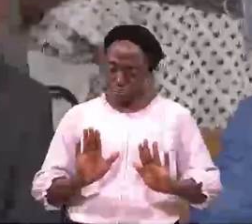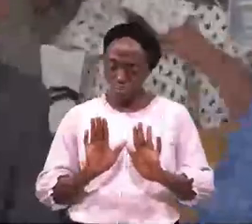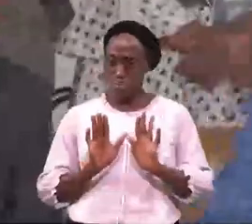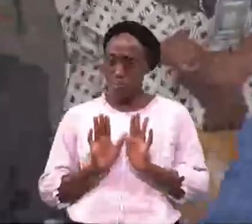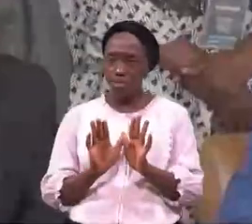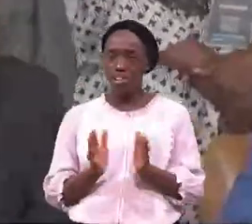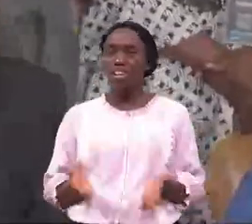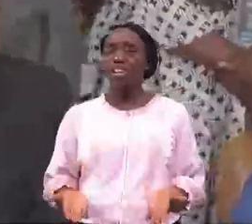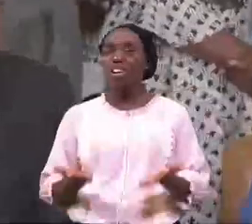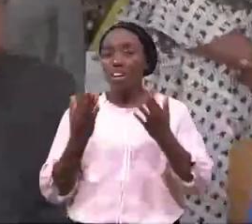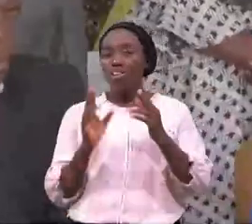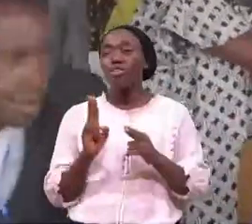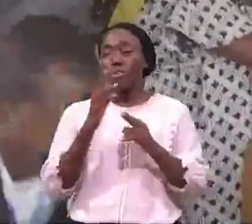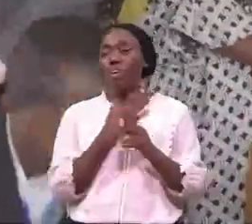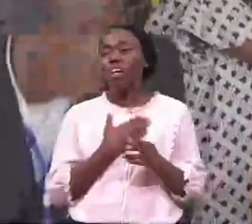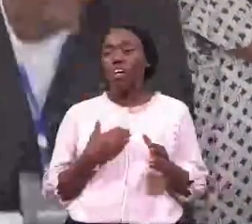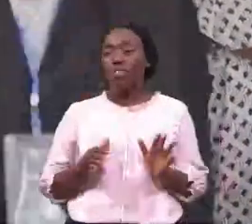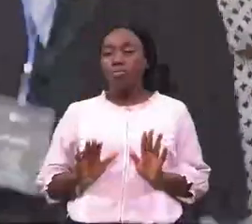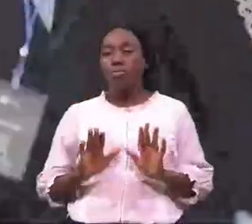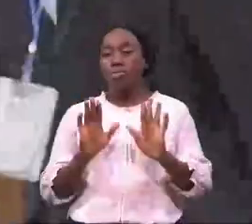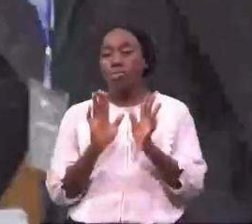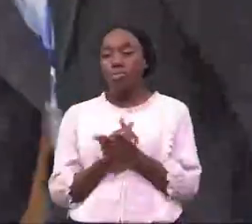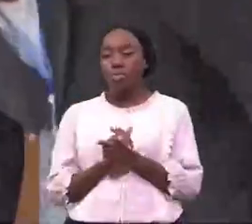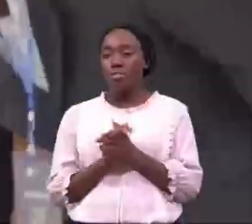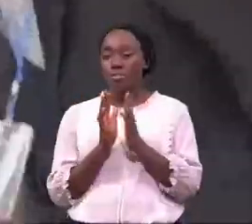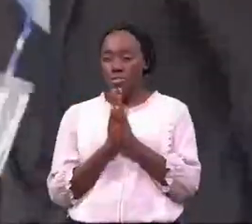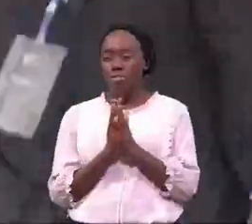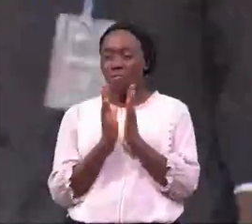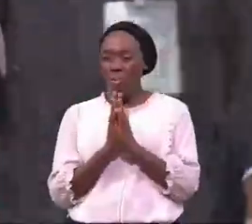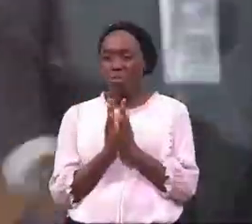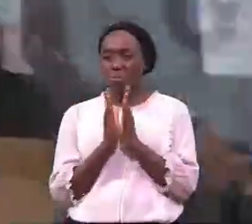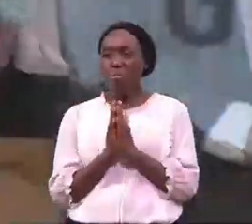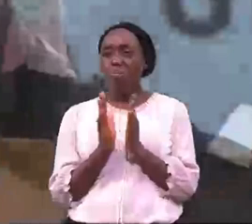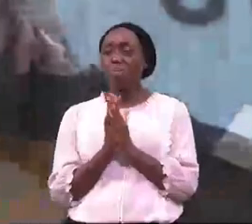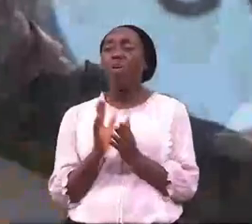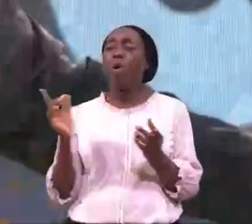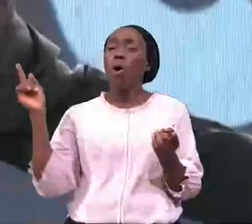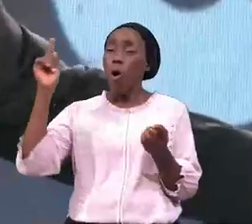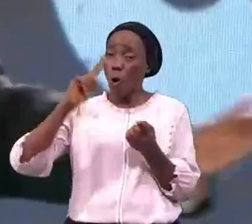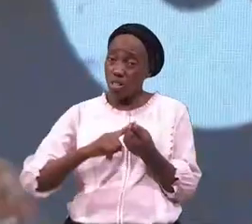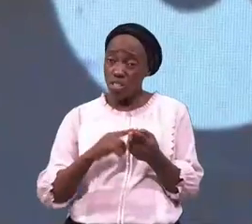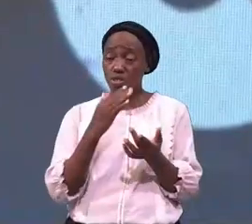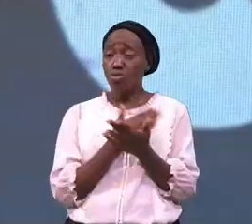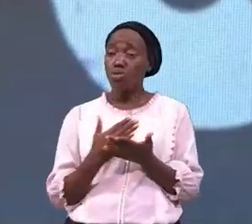Lève-toi maintenant et pousse. Prie jusqu'à ce que quelque chose se